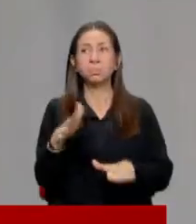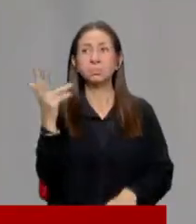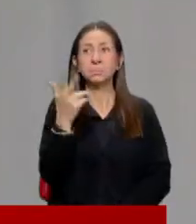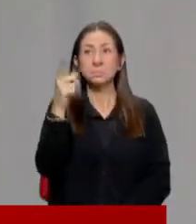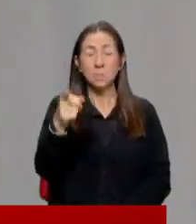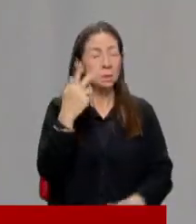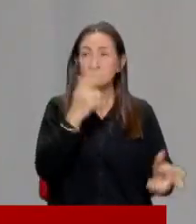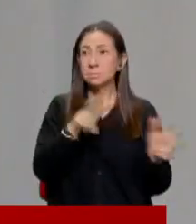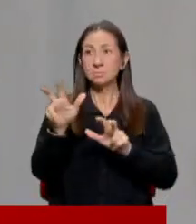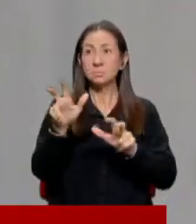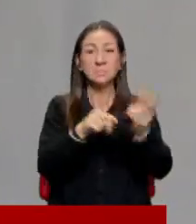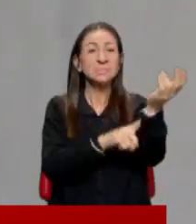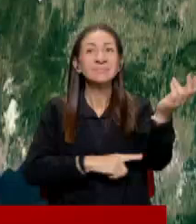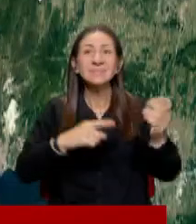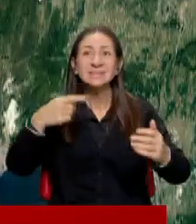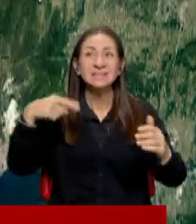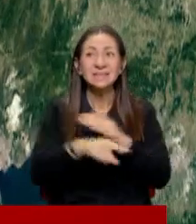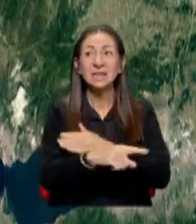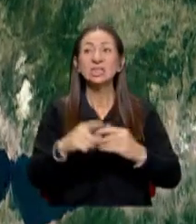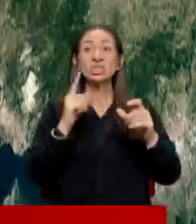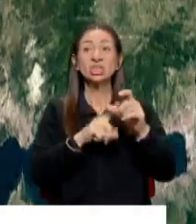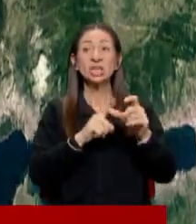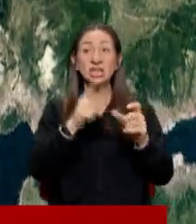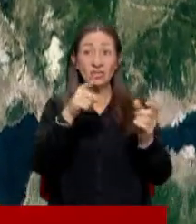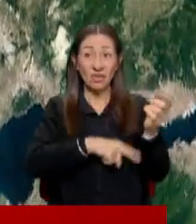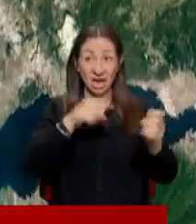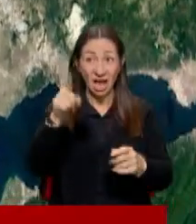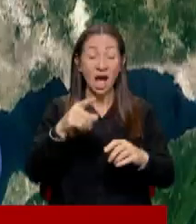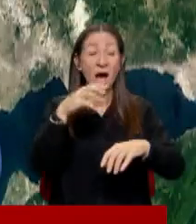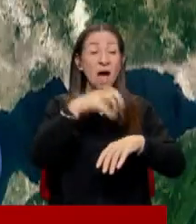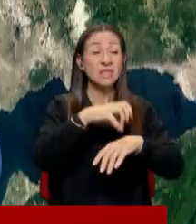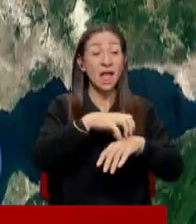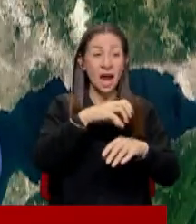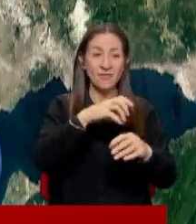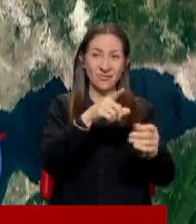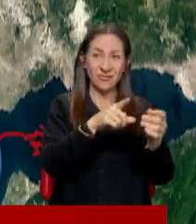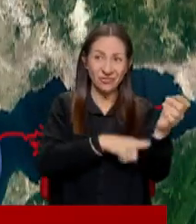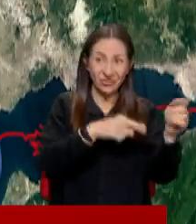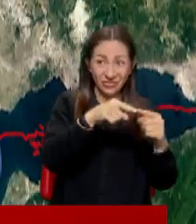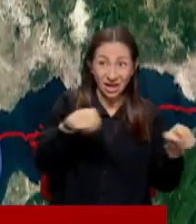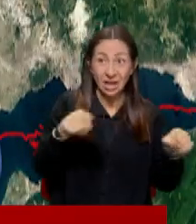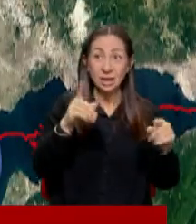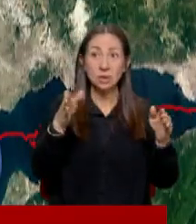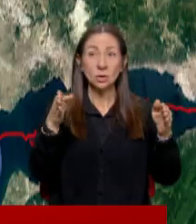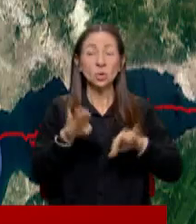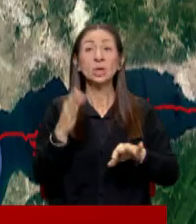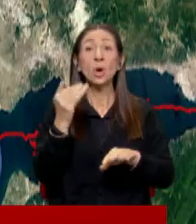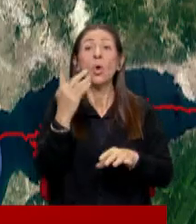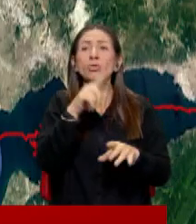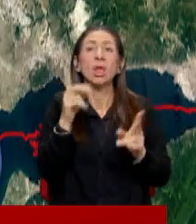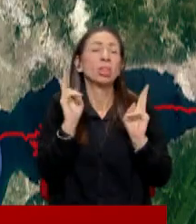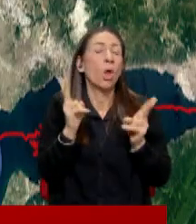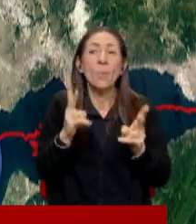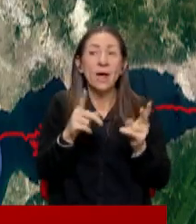kaydedildi. Gözler fay hatlarına çevrildi. Çınarcık fayıyla Adalar fayı arasında bir çöküntü zonu var. Onun içinde